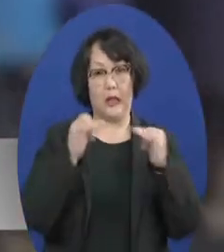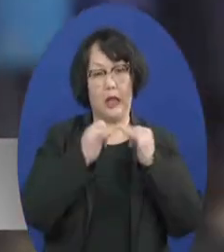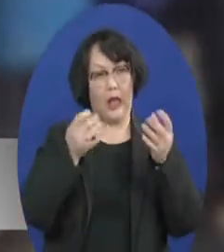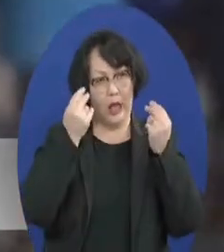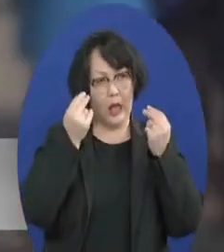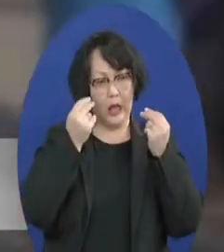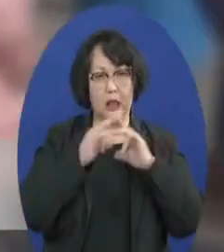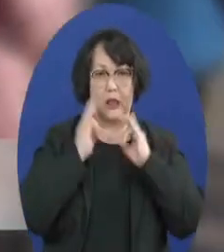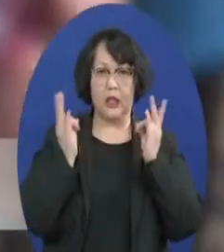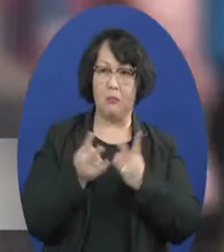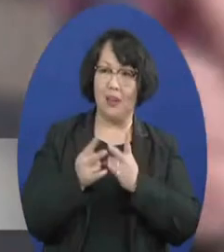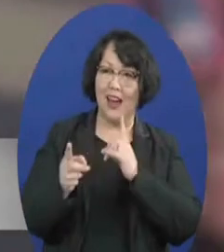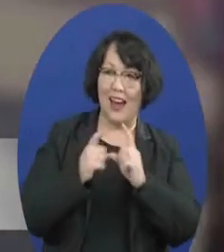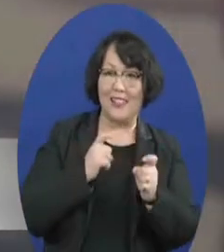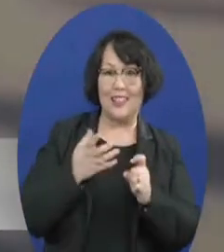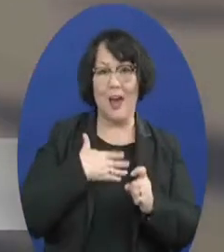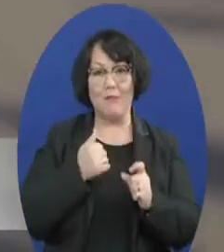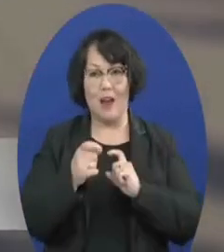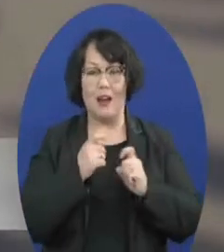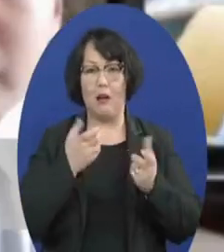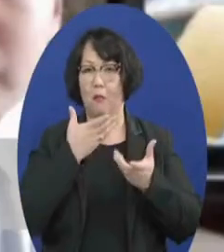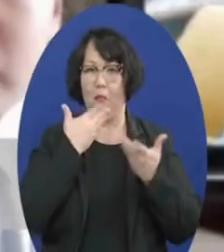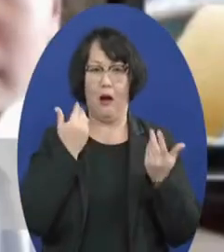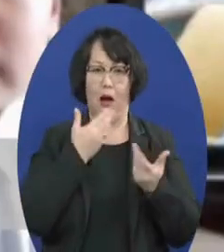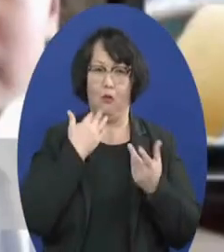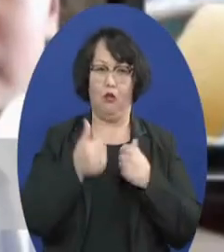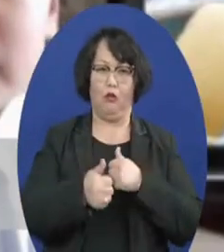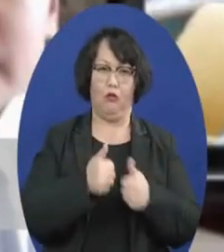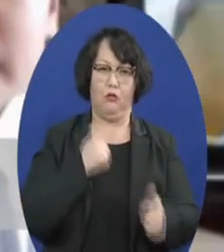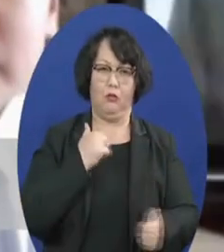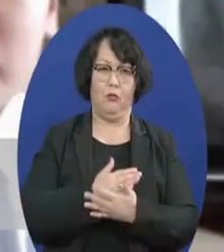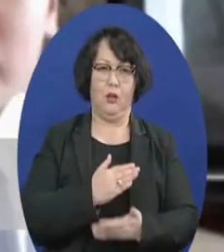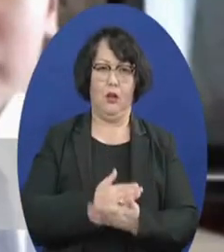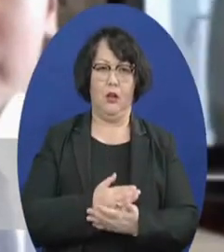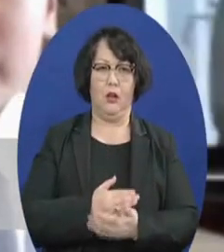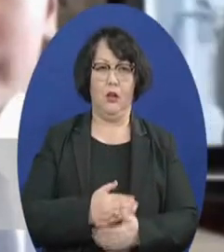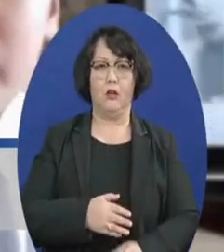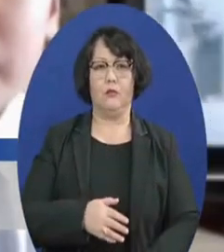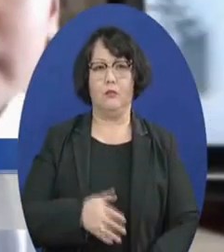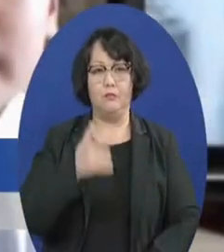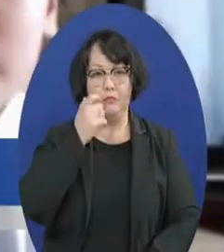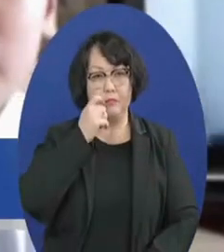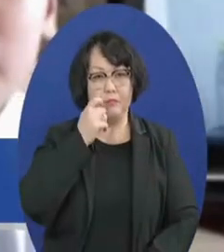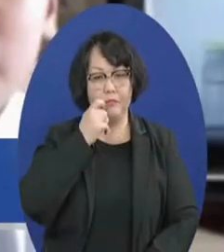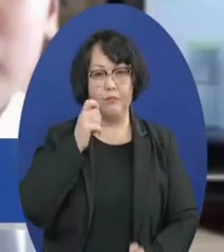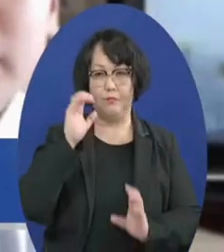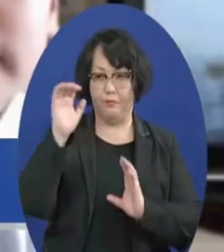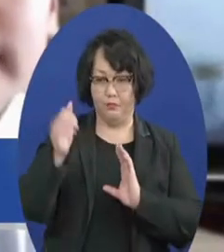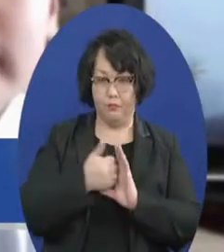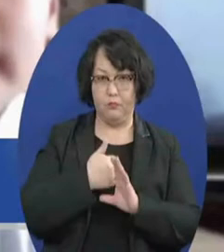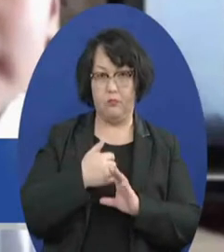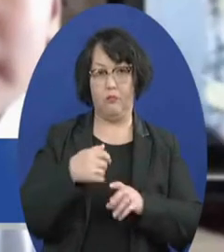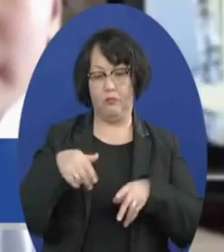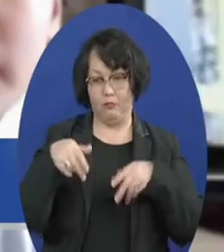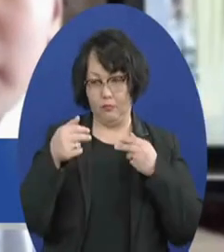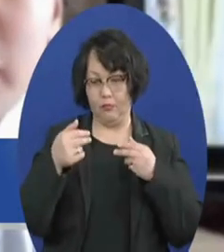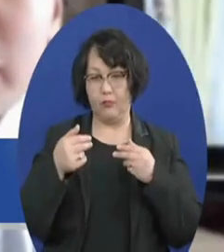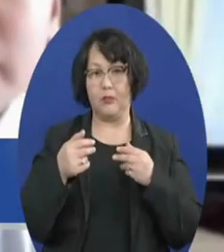үзэж нийгмийн харилцаанд орж чадахгүй төрлөө. Утсаар хичээл ороход нэг 2 цаг 3